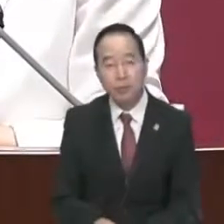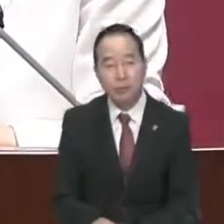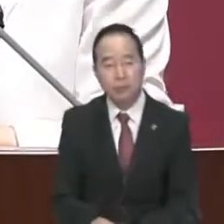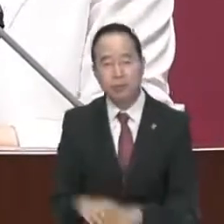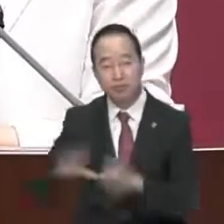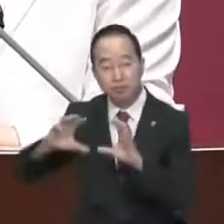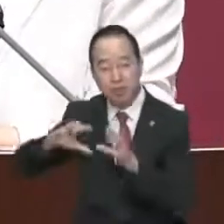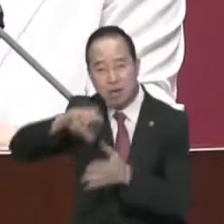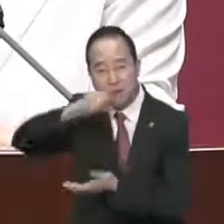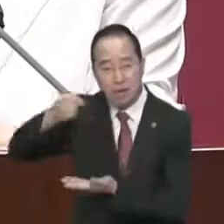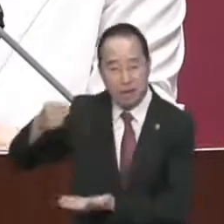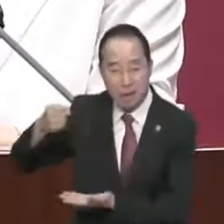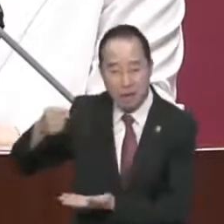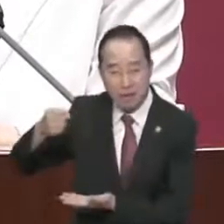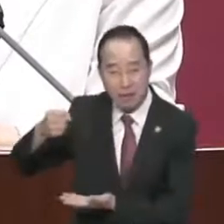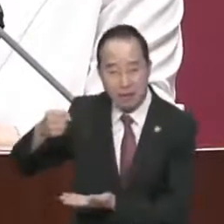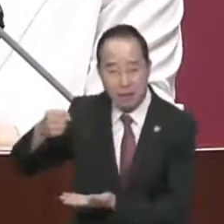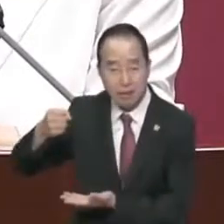예산은요.